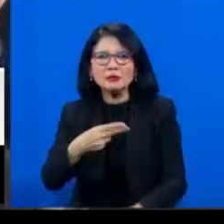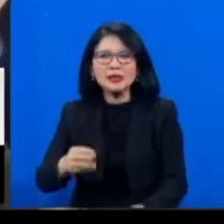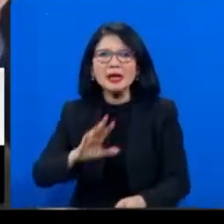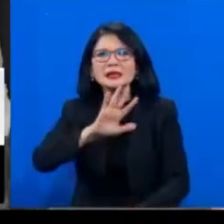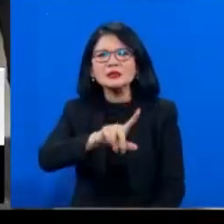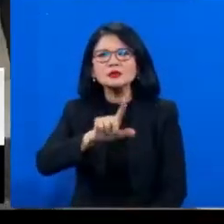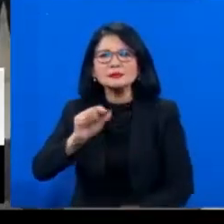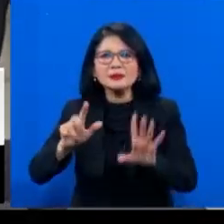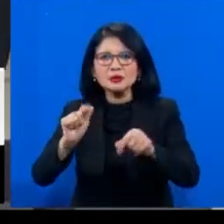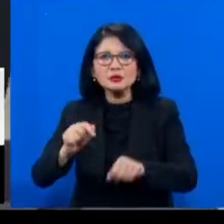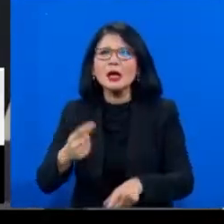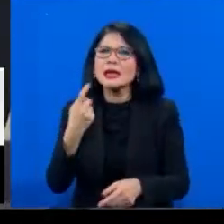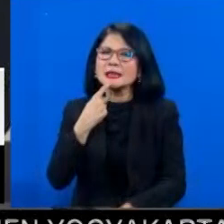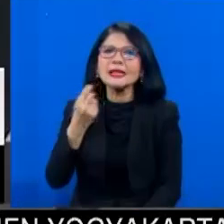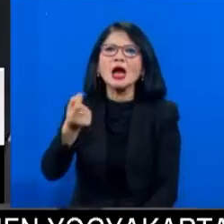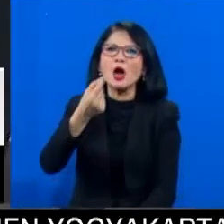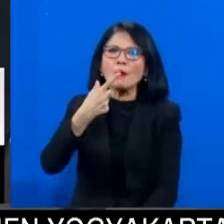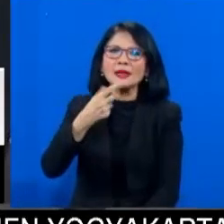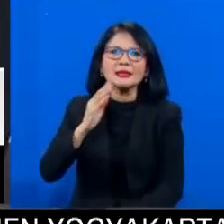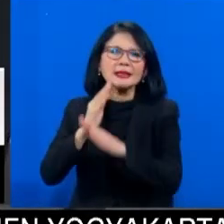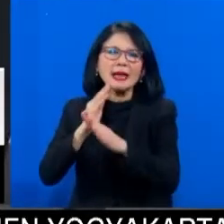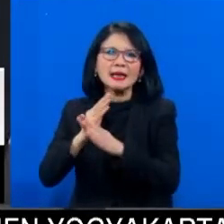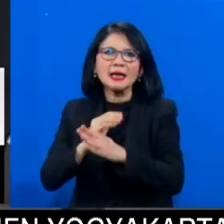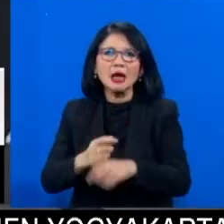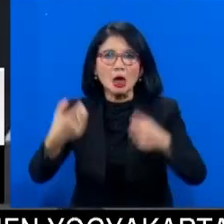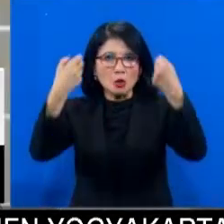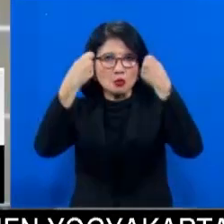1997 tentang psikotropika dengan ancaman hukuman 5 tahun